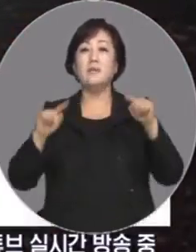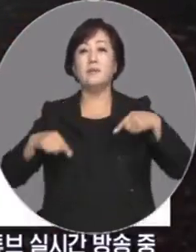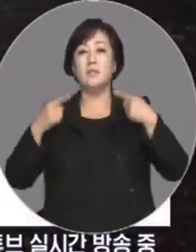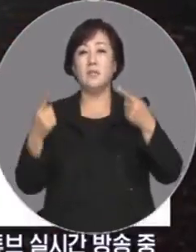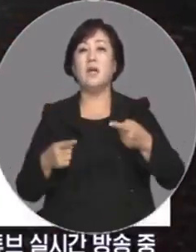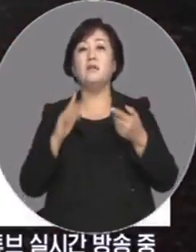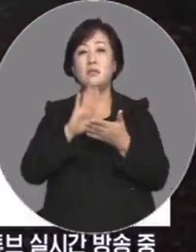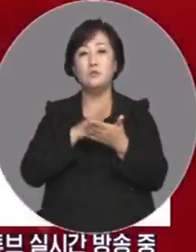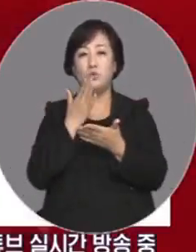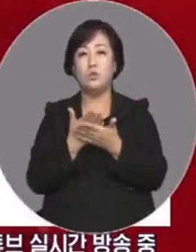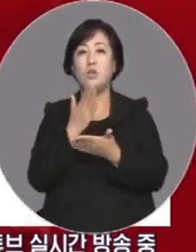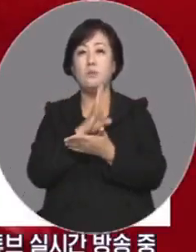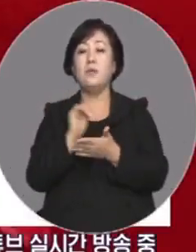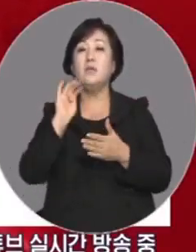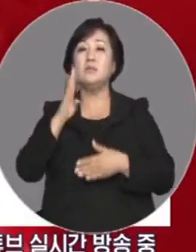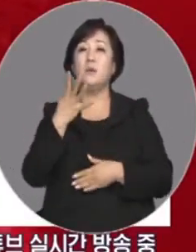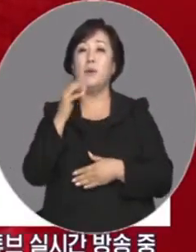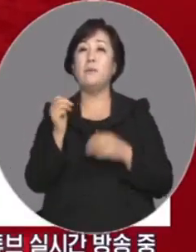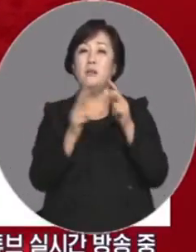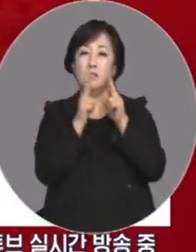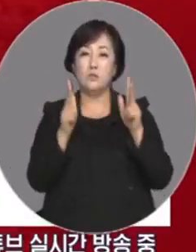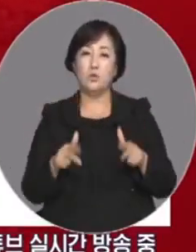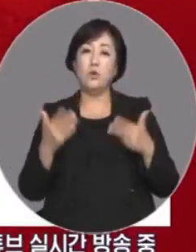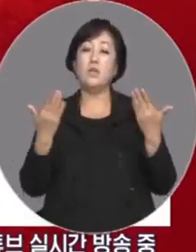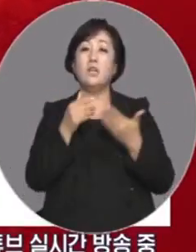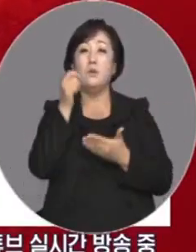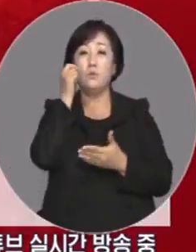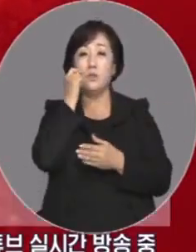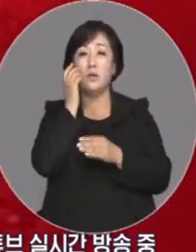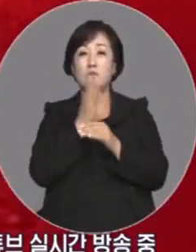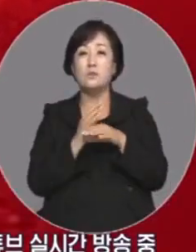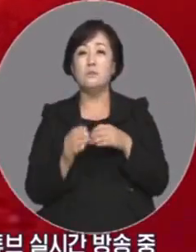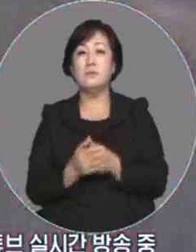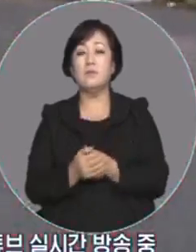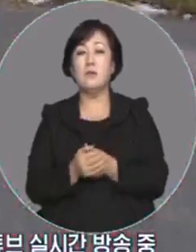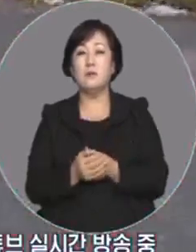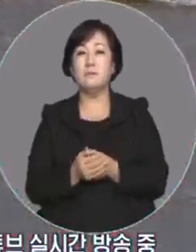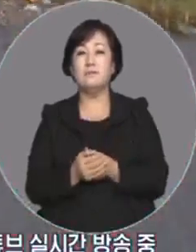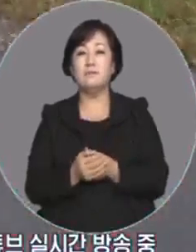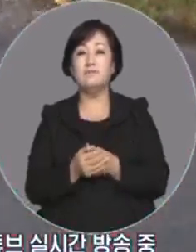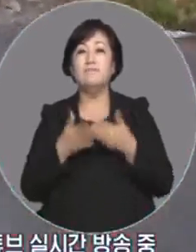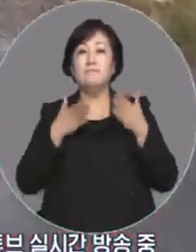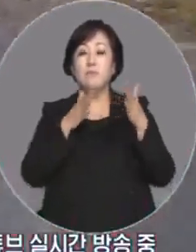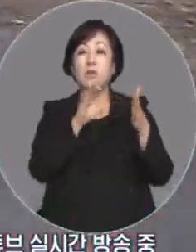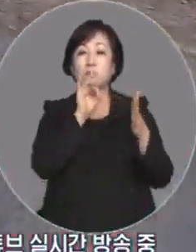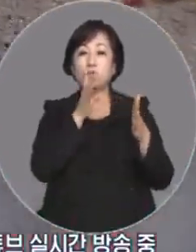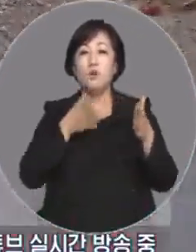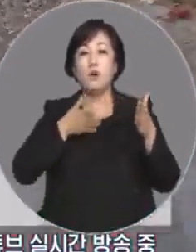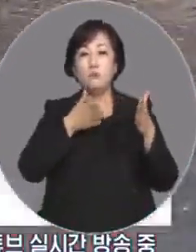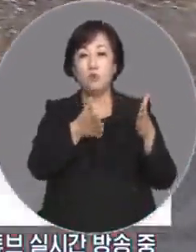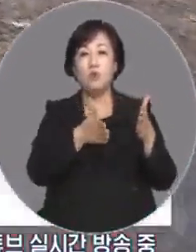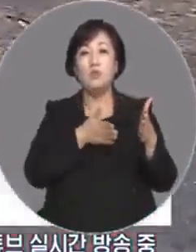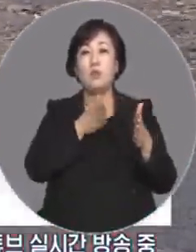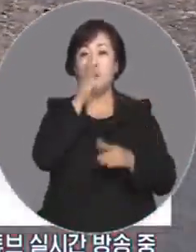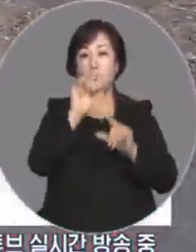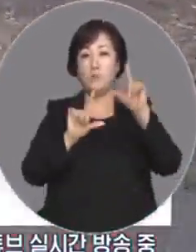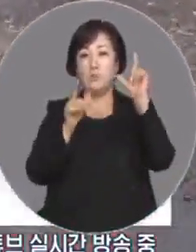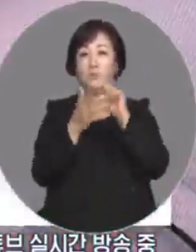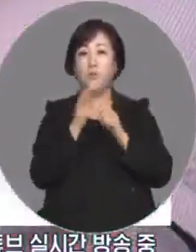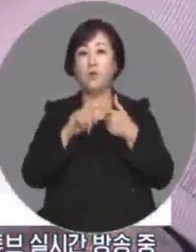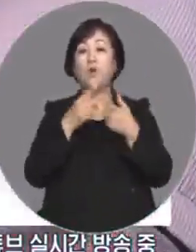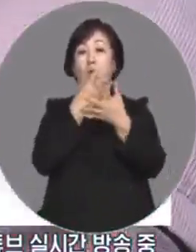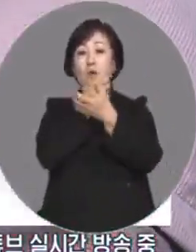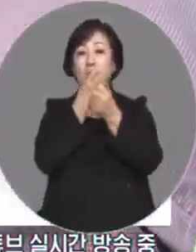휠 수리비 400만 원을 내고 일주일 동안 일도 쉬어야 했습니다. 가운데 있는 게 중앙 분리대로 보이고